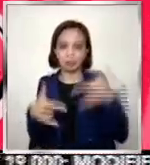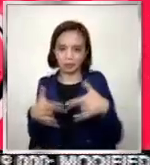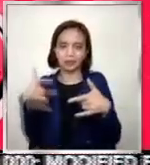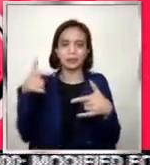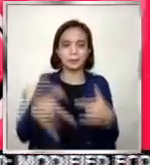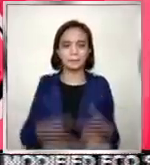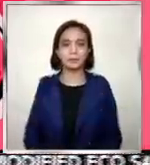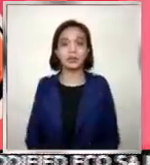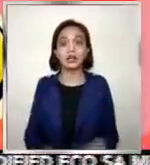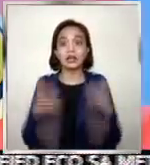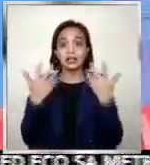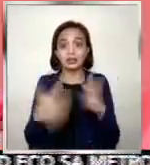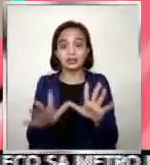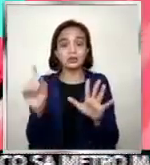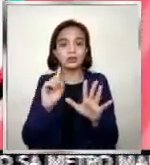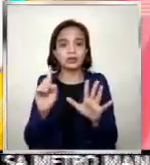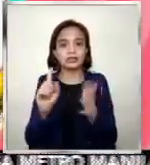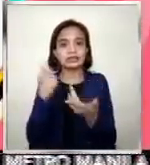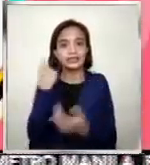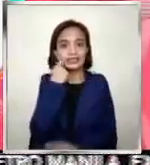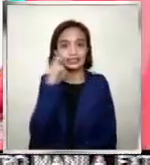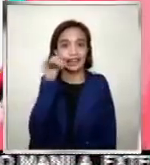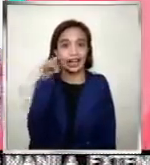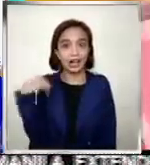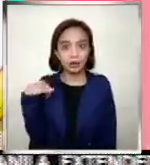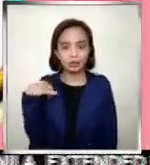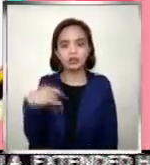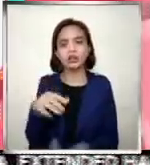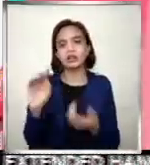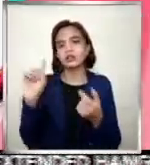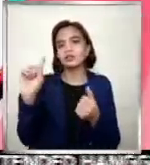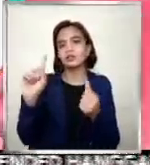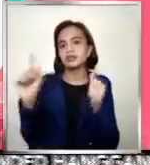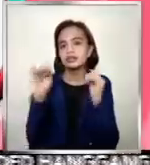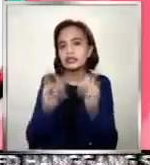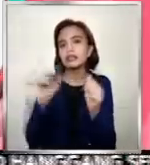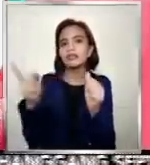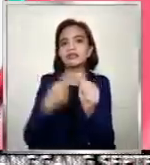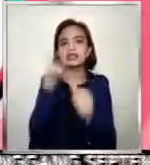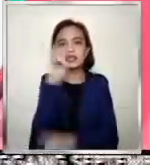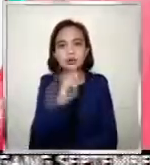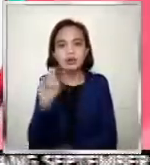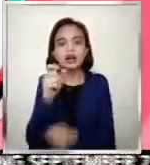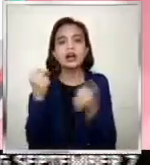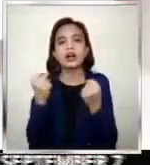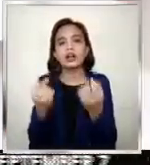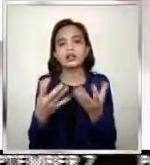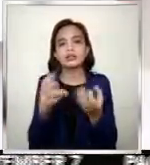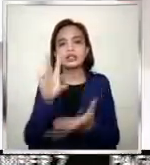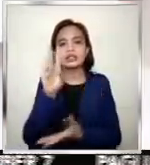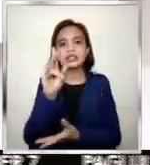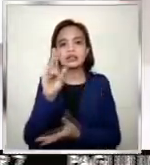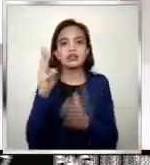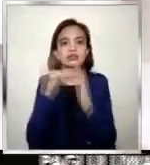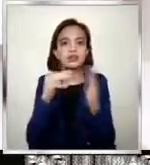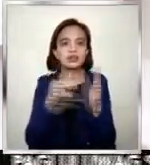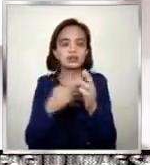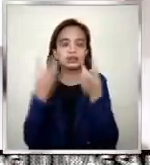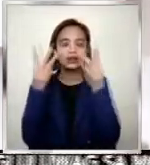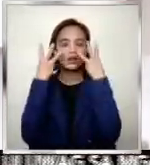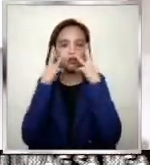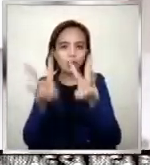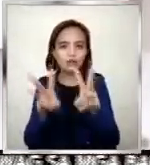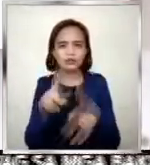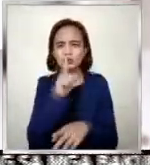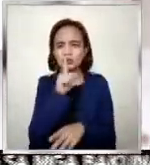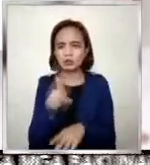Matapos i-release kahapon, number one trending pa rin ito sa YouTube at may mahigit 17 million views na. Lalo pa na-excite ang fans